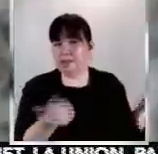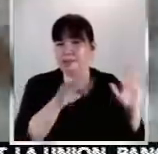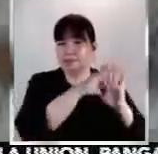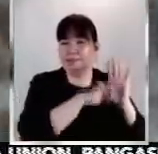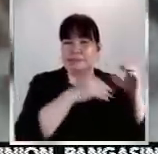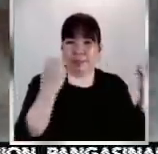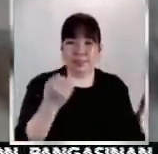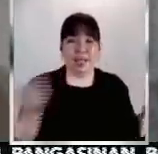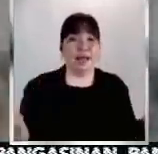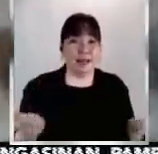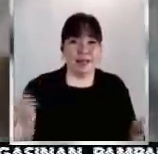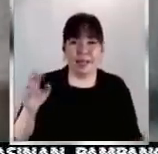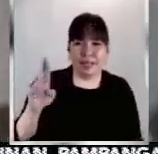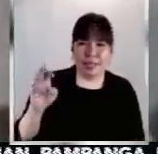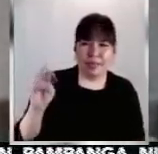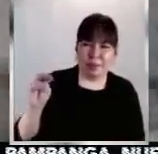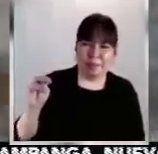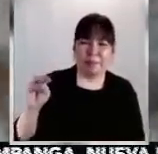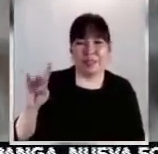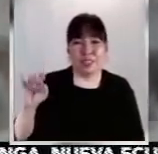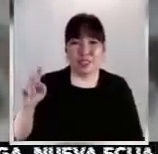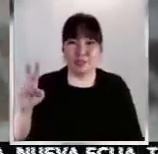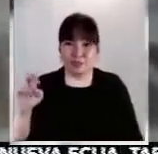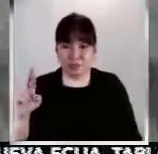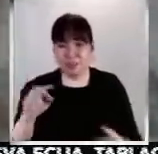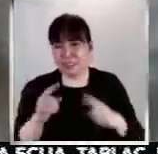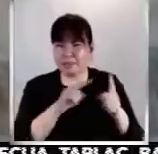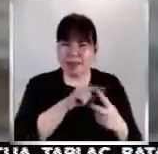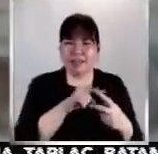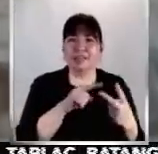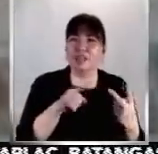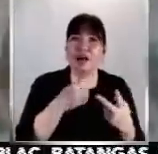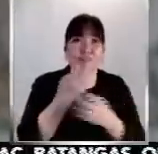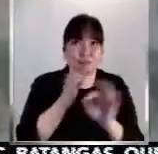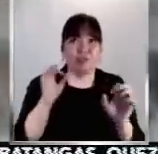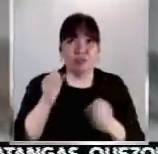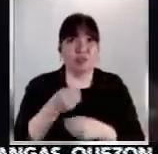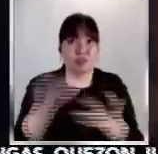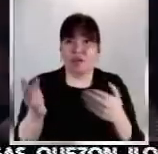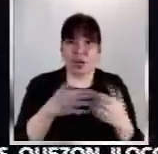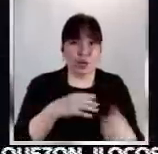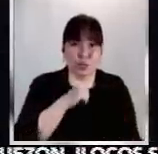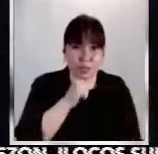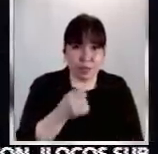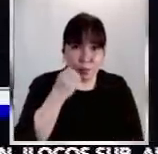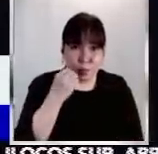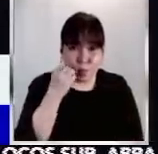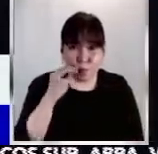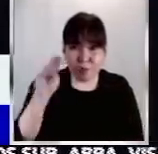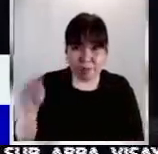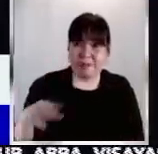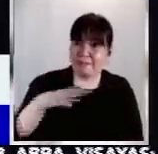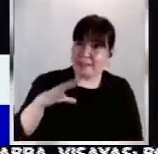Remdesivir at Tocilizumab. Libre raw itong makukuha sa Manila Health Department kahit hindi taga-Maynila. Punta lang kayo dito,